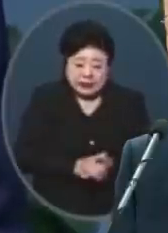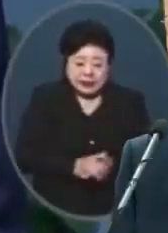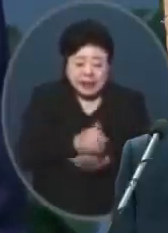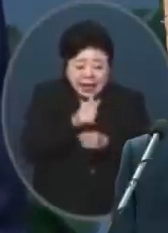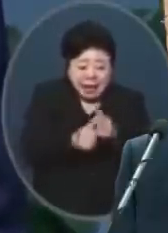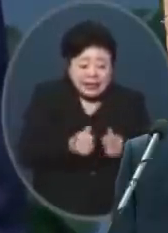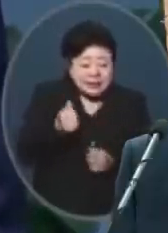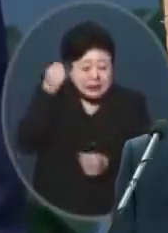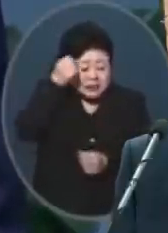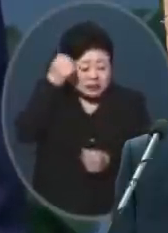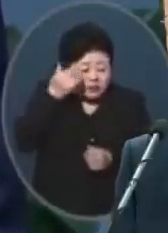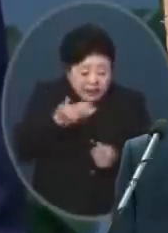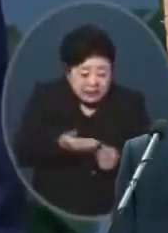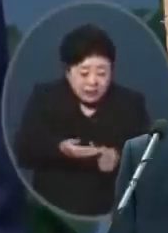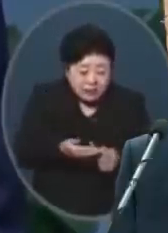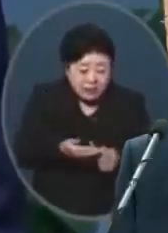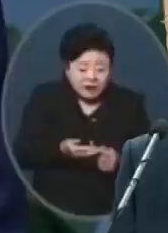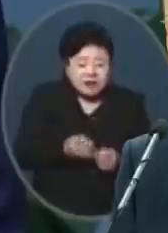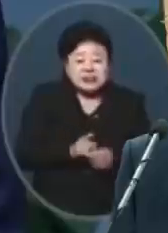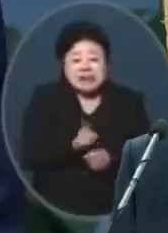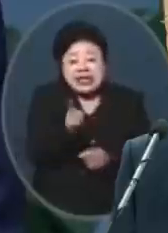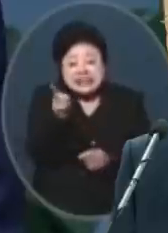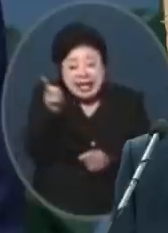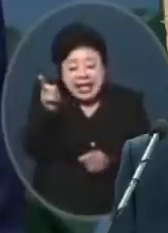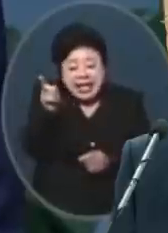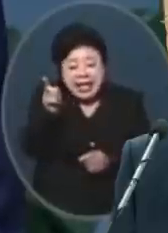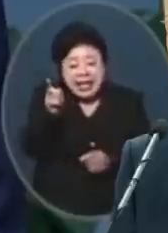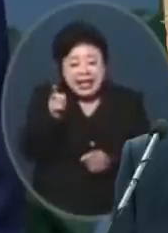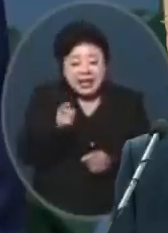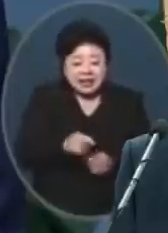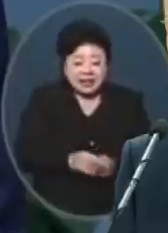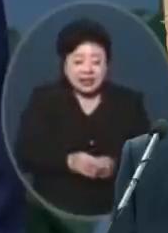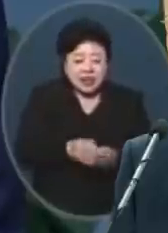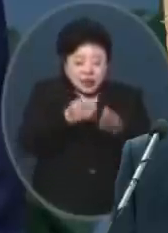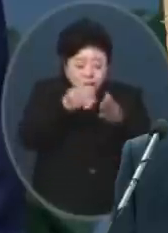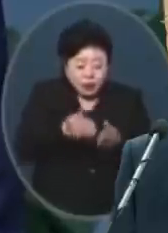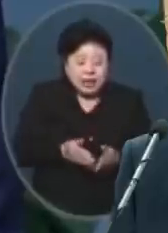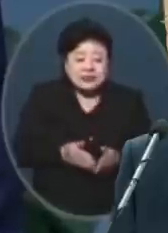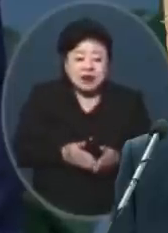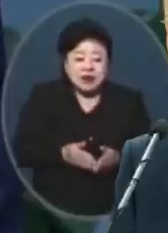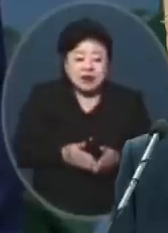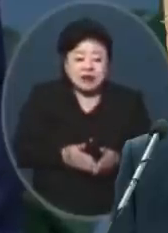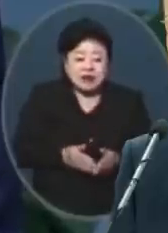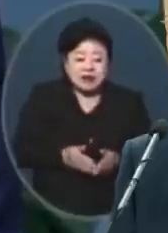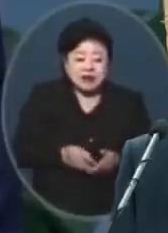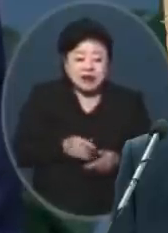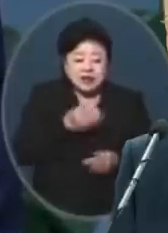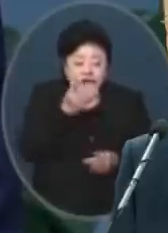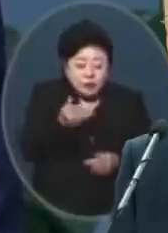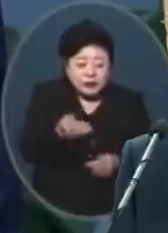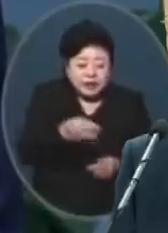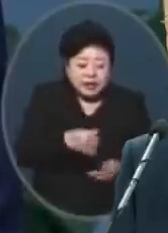하나님의 생명이 그 가지를 가진 우리를 통해서